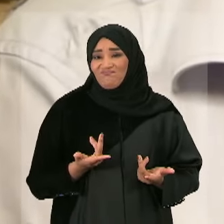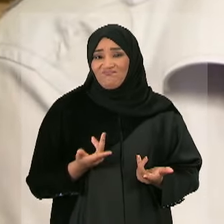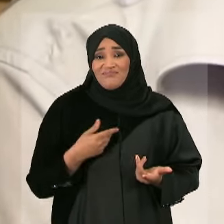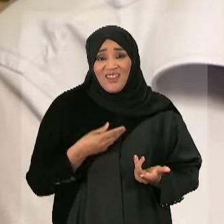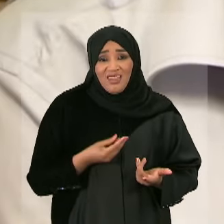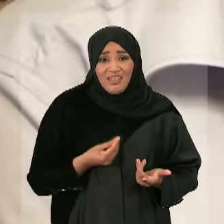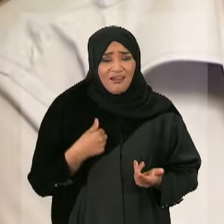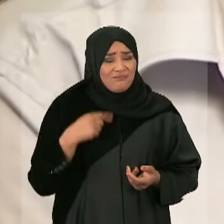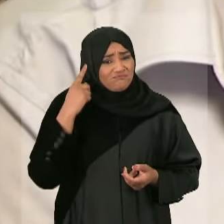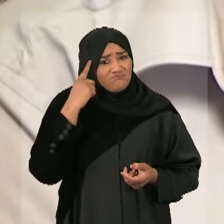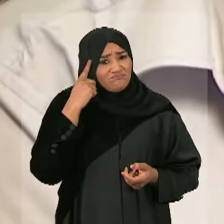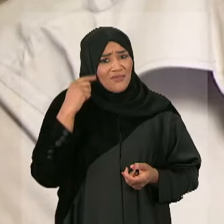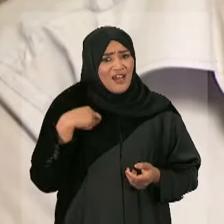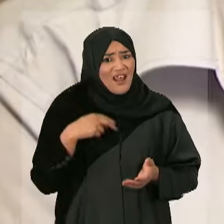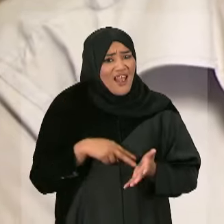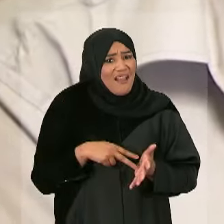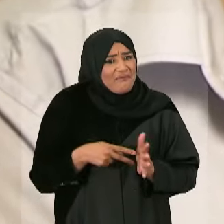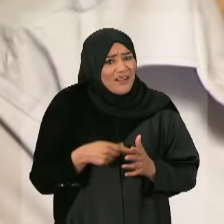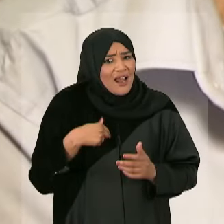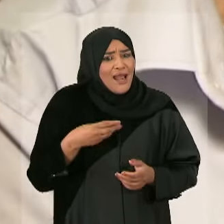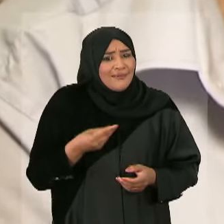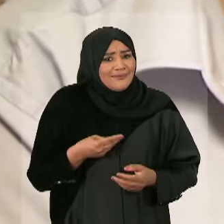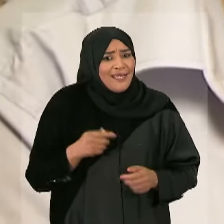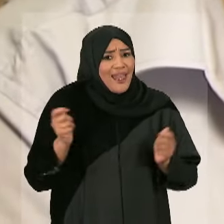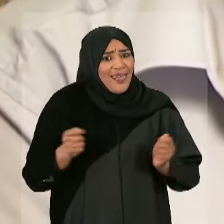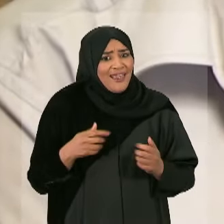يعني كيف ممكن أنا أحس بعيد وأهلي